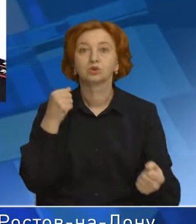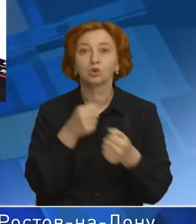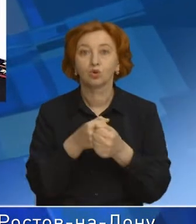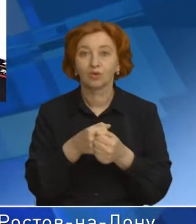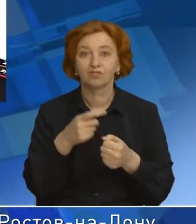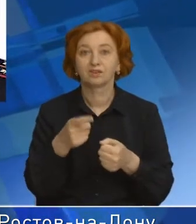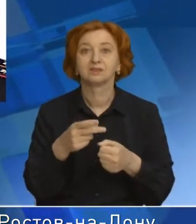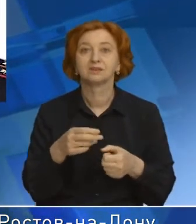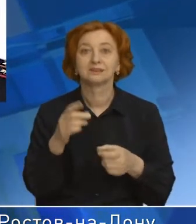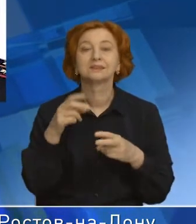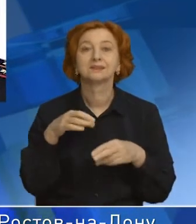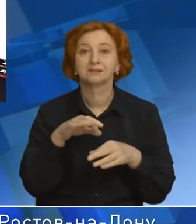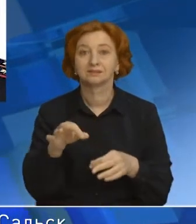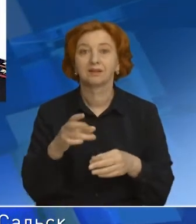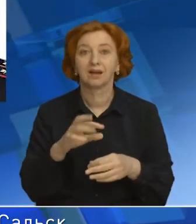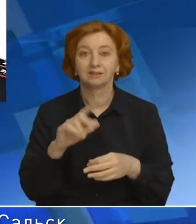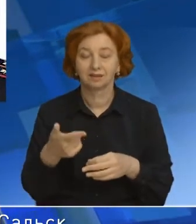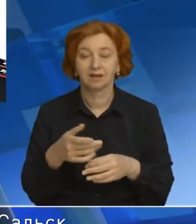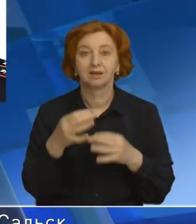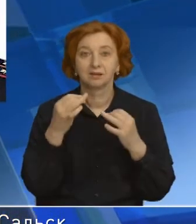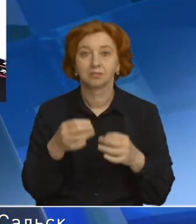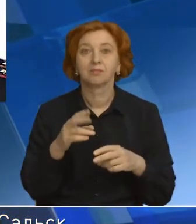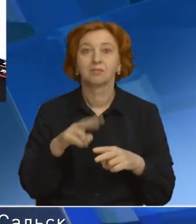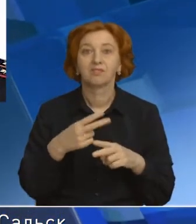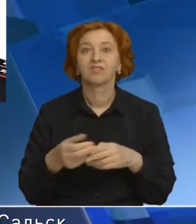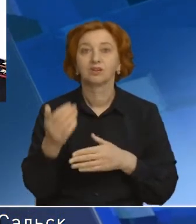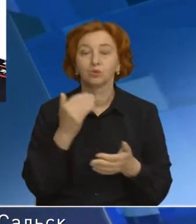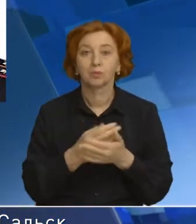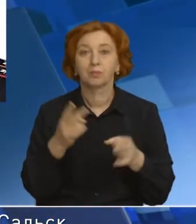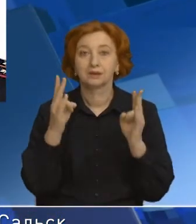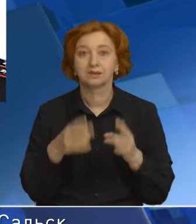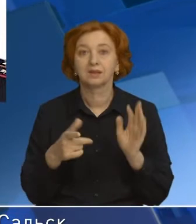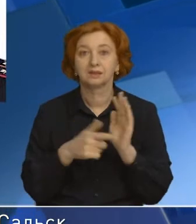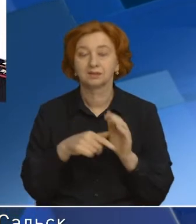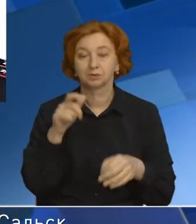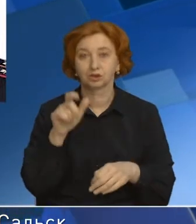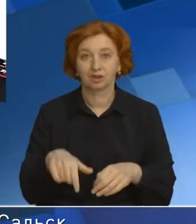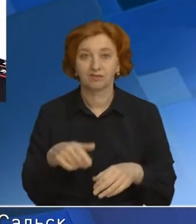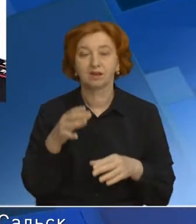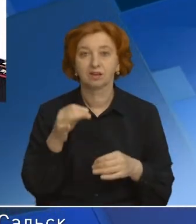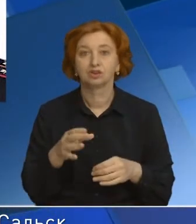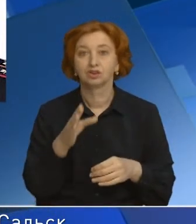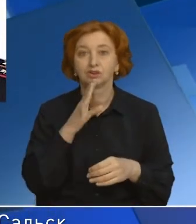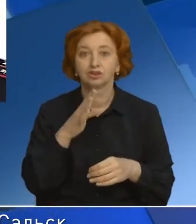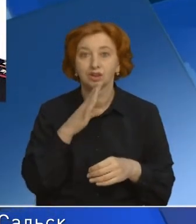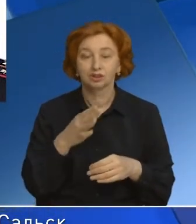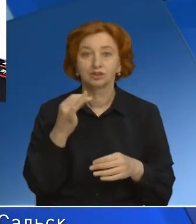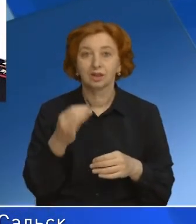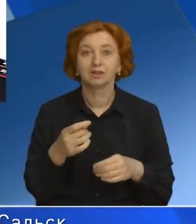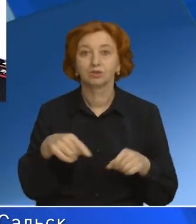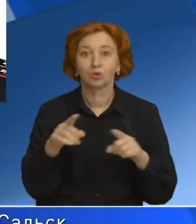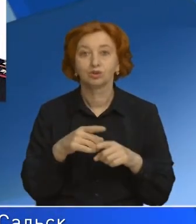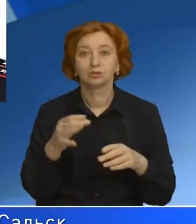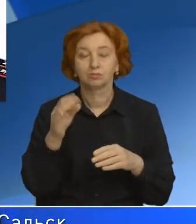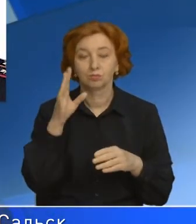левым краем прицеп автомобиля volvo в результате дтп пострадали семь человек женщина 1979 года была